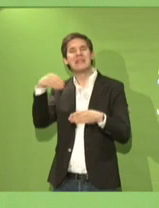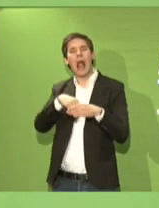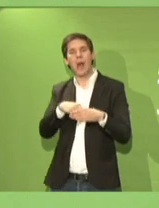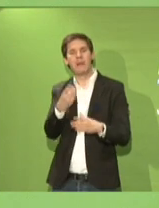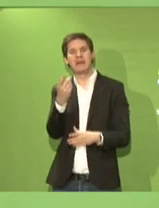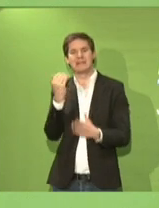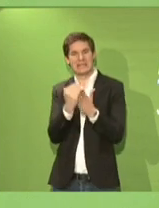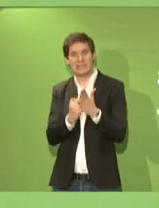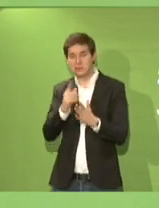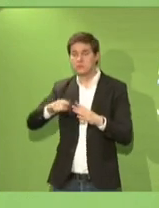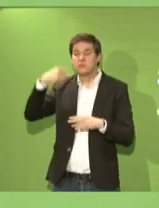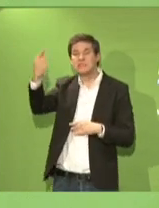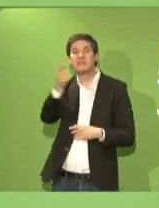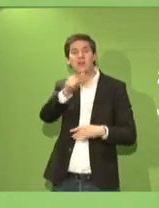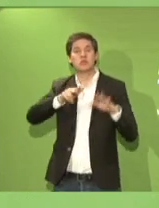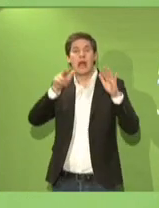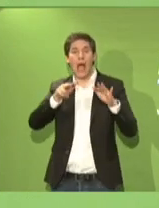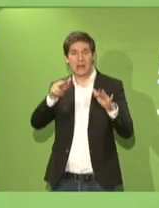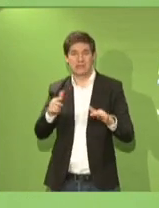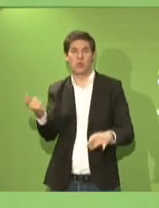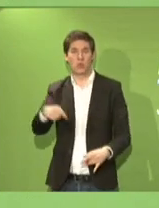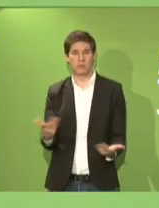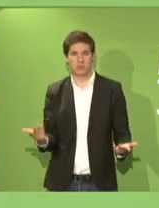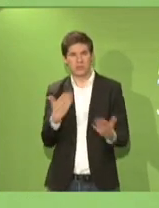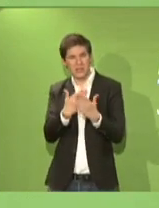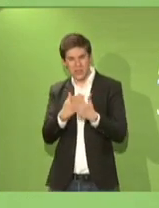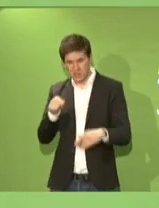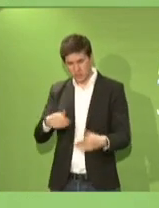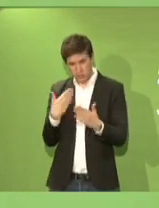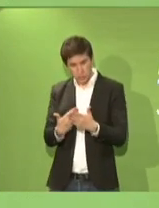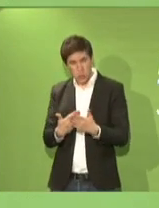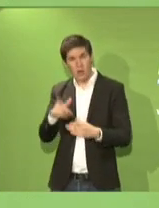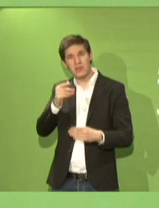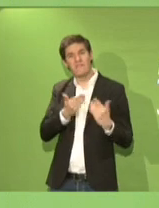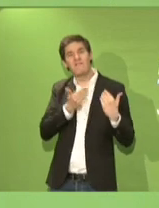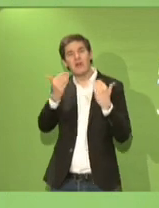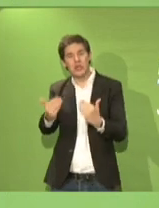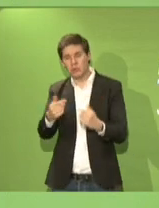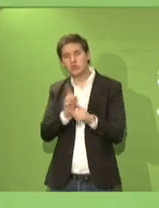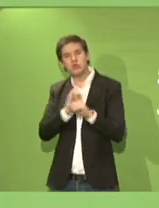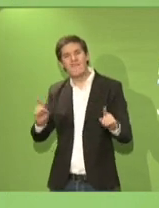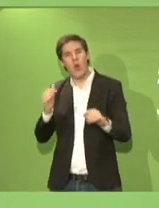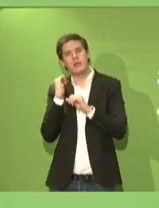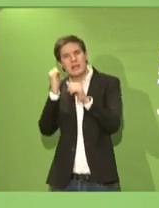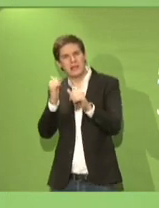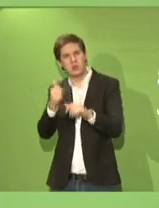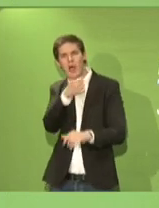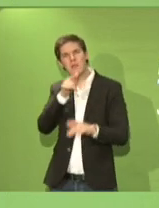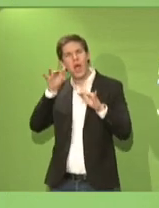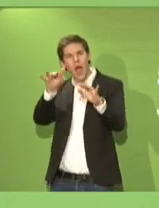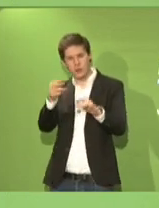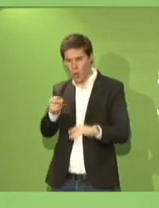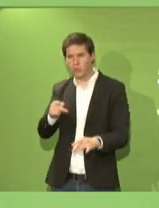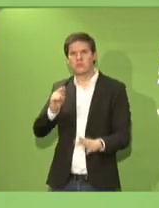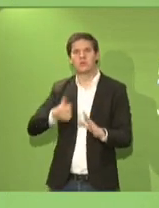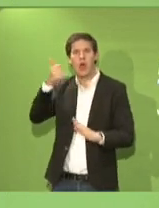erst 2018. Und die Kompensation für die Verschiebung der zugesagten Sofortentlastung von 1 Milliarde Euro ist auch auf das